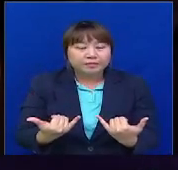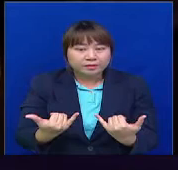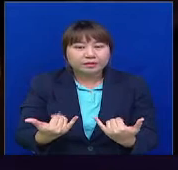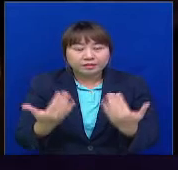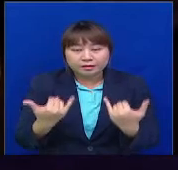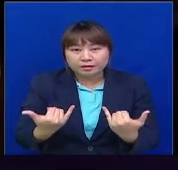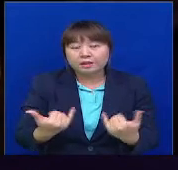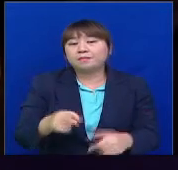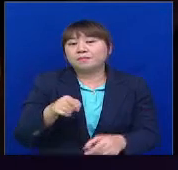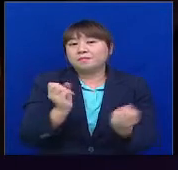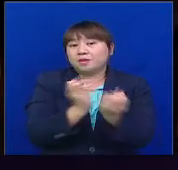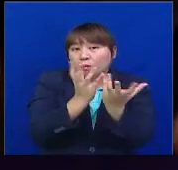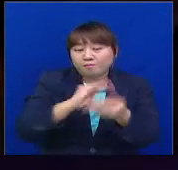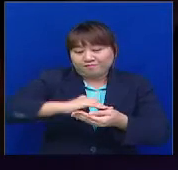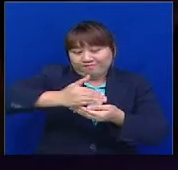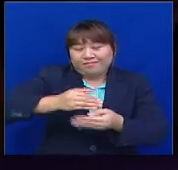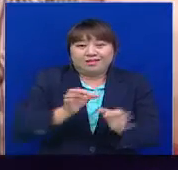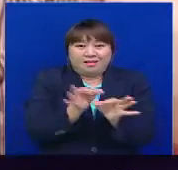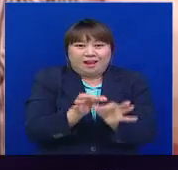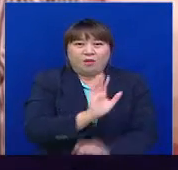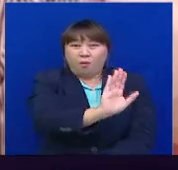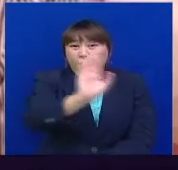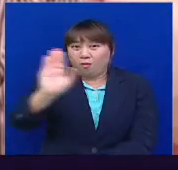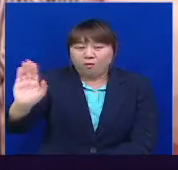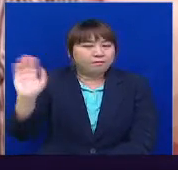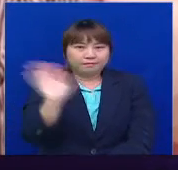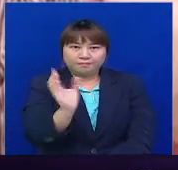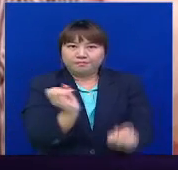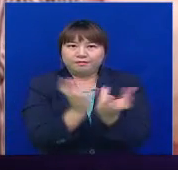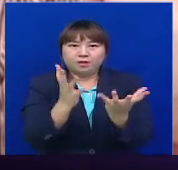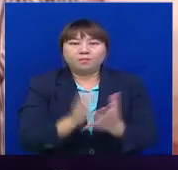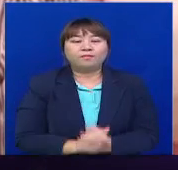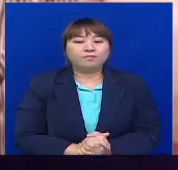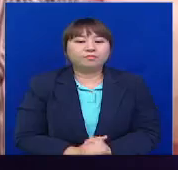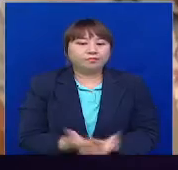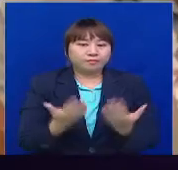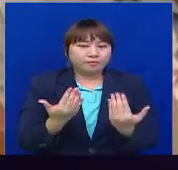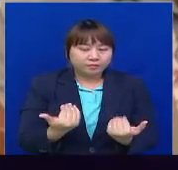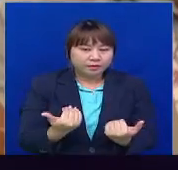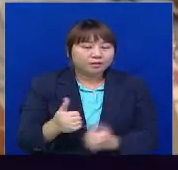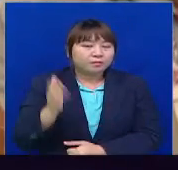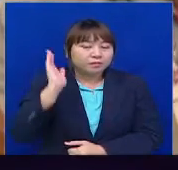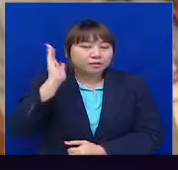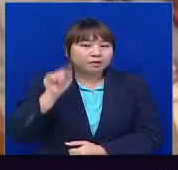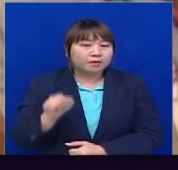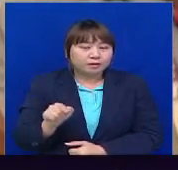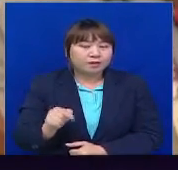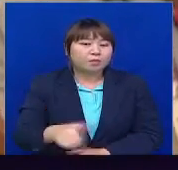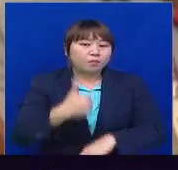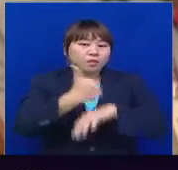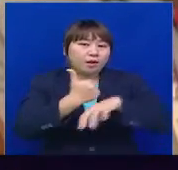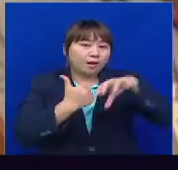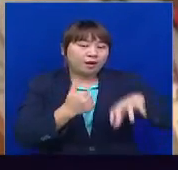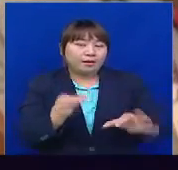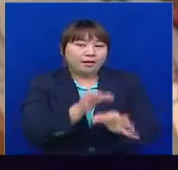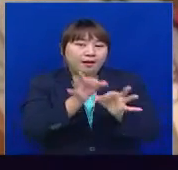ตุที่เกิดขึ้นไม่กระทบกับบัญชีเงินฝากของลูกค้าแต่อย่างใดด้านนายวิรไทยสันติประภพผู้ว่าการธนา